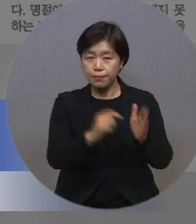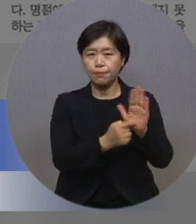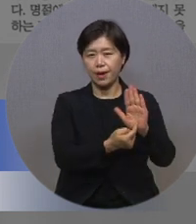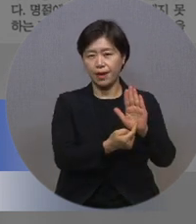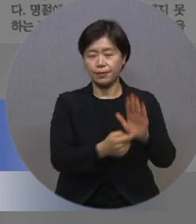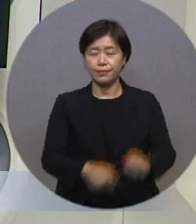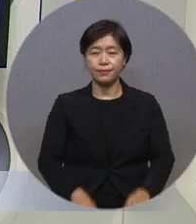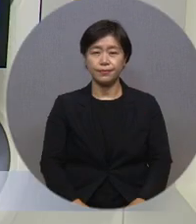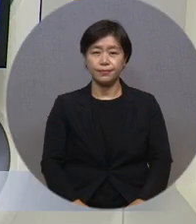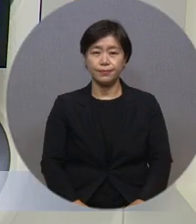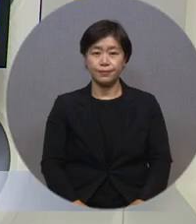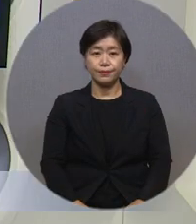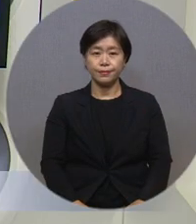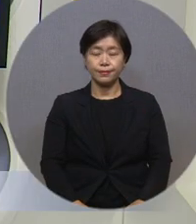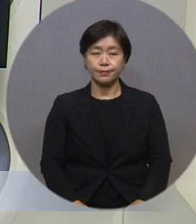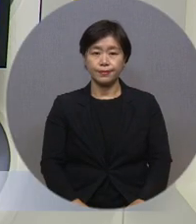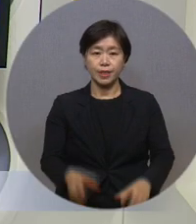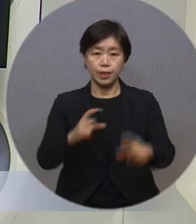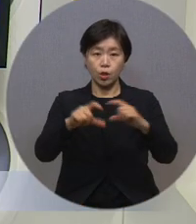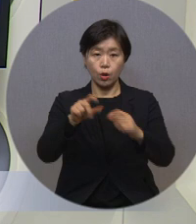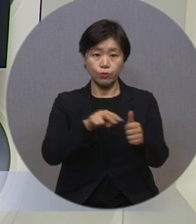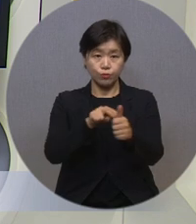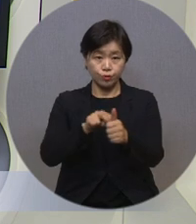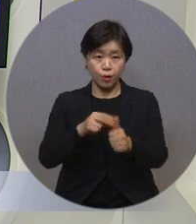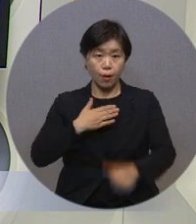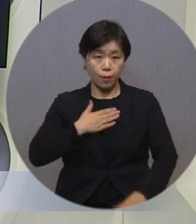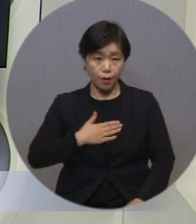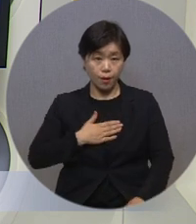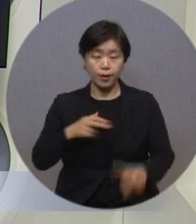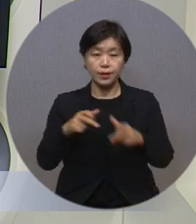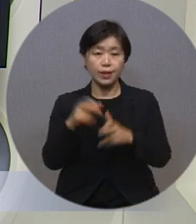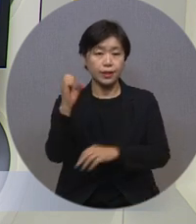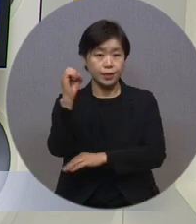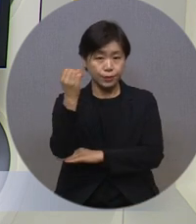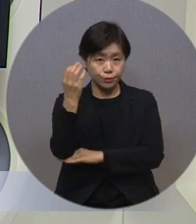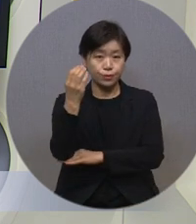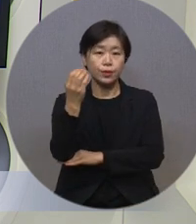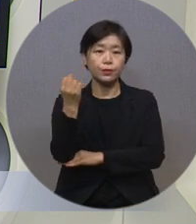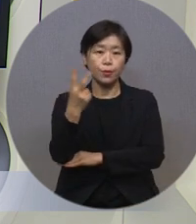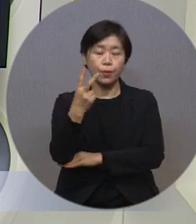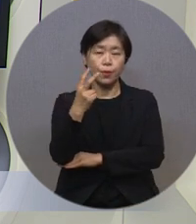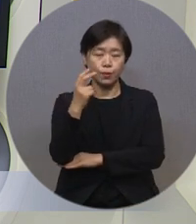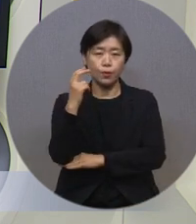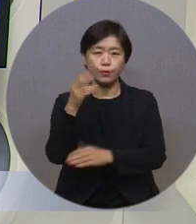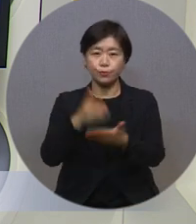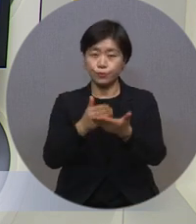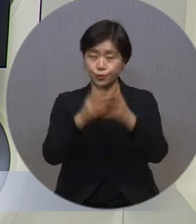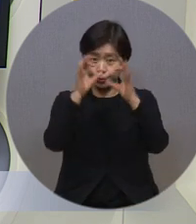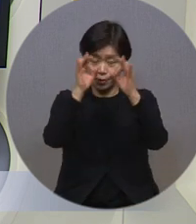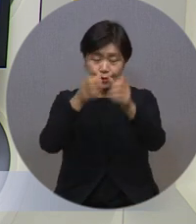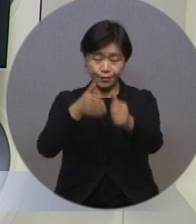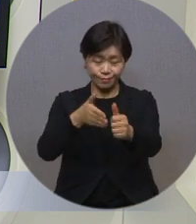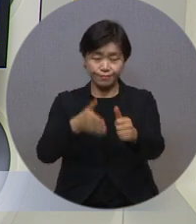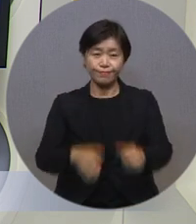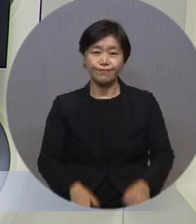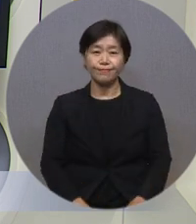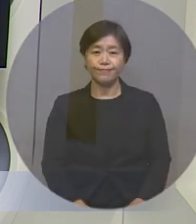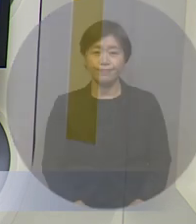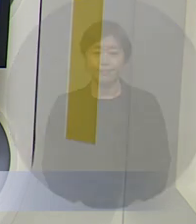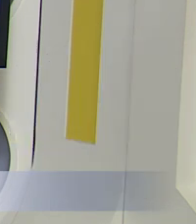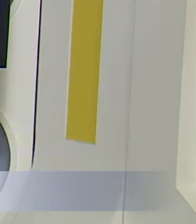예정입니다 더 자세한 뉴스는 장애인 신문과 웰페어뉴스 홈페이지를 통해 확인할 수 있습니다